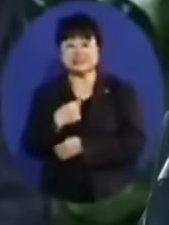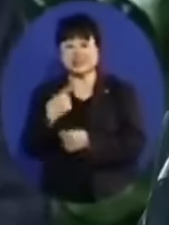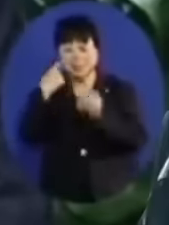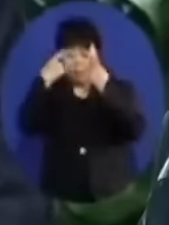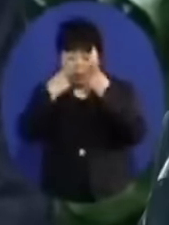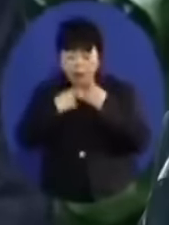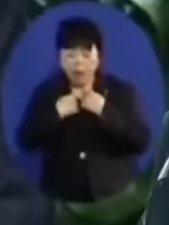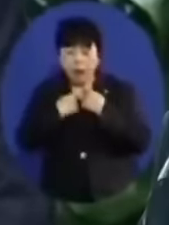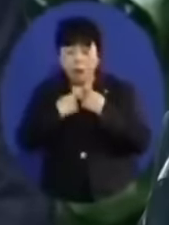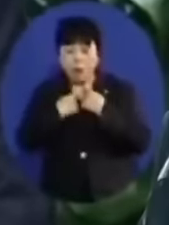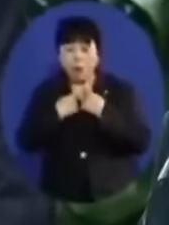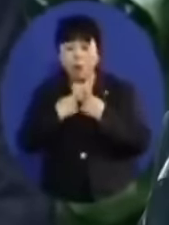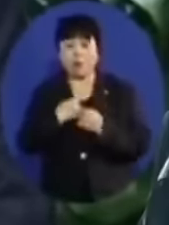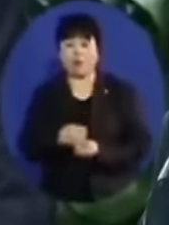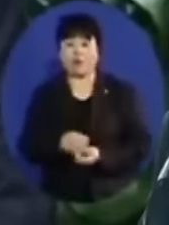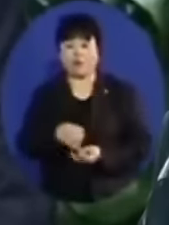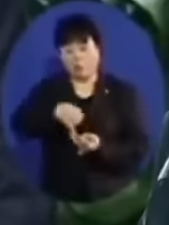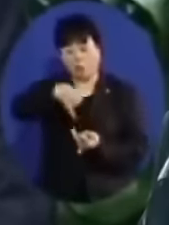그래서